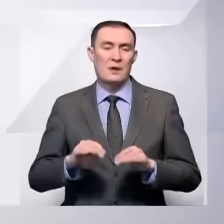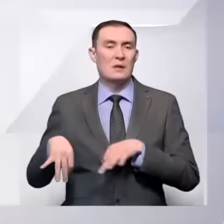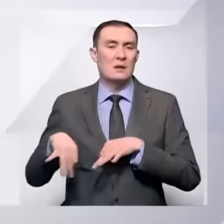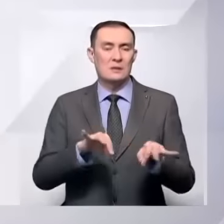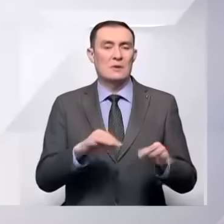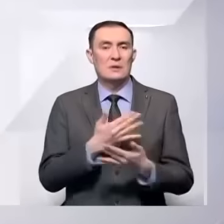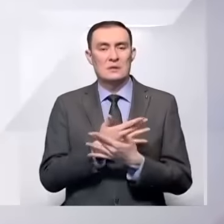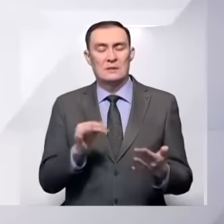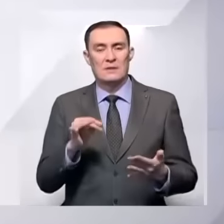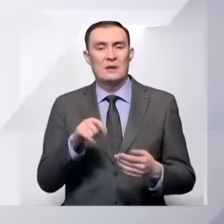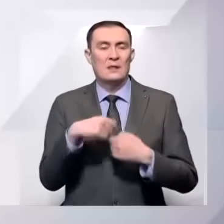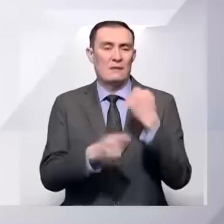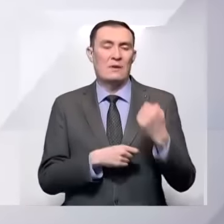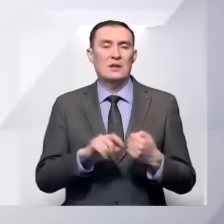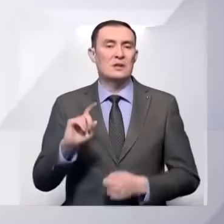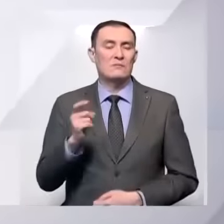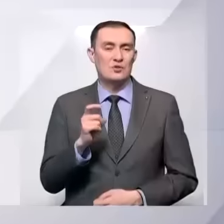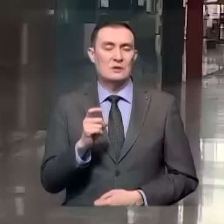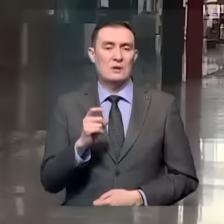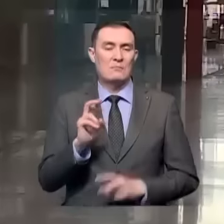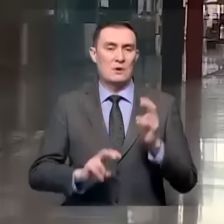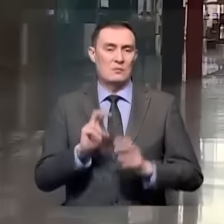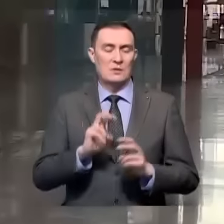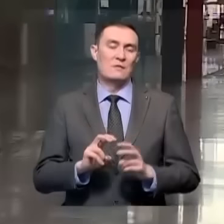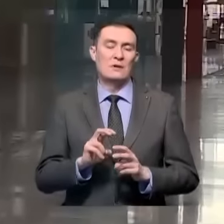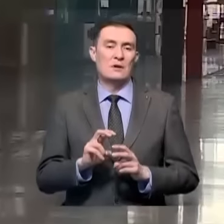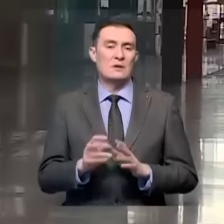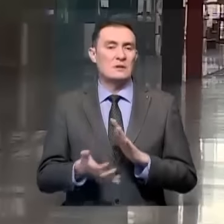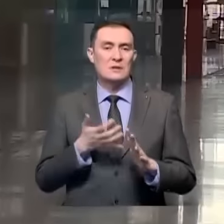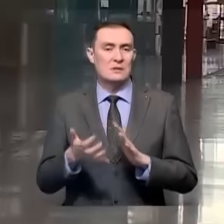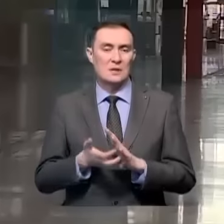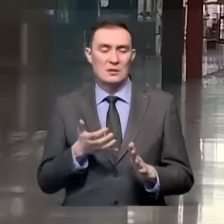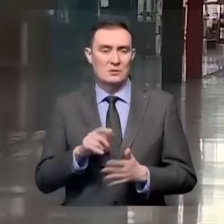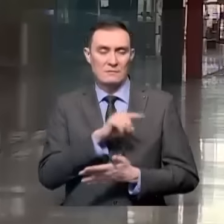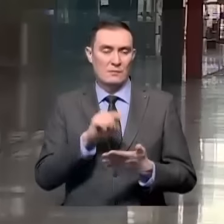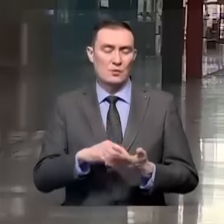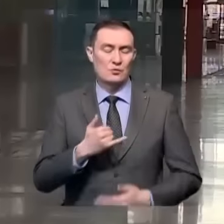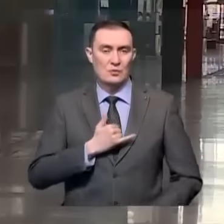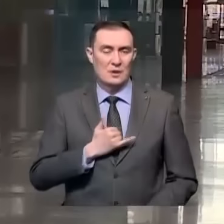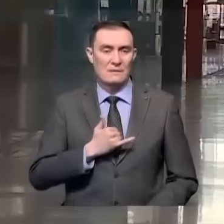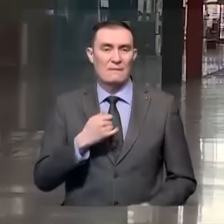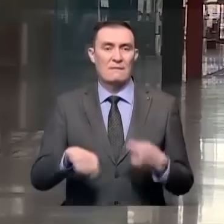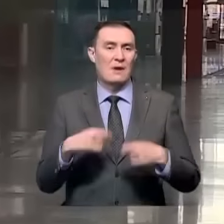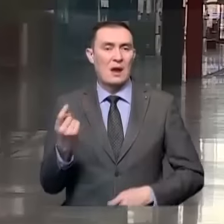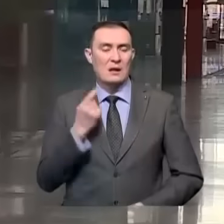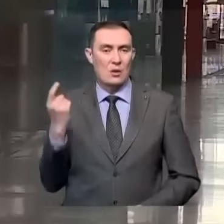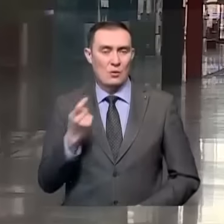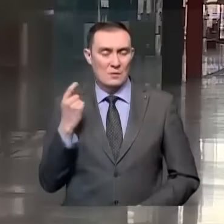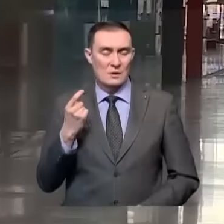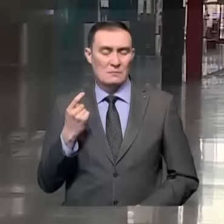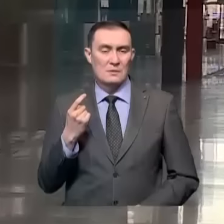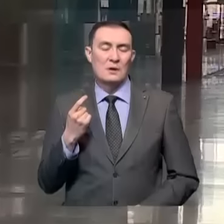транспортные средства и товары химической промышленности. Недостаточном уровне мы достигаем в экономическом плане, потому